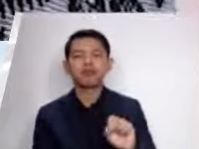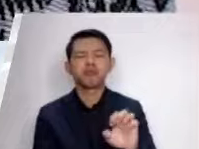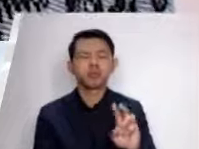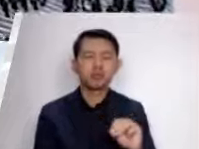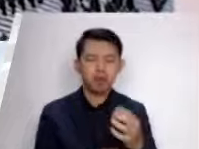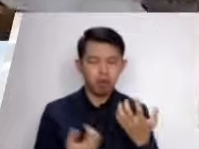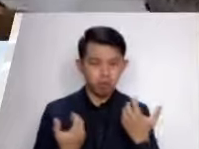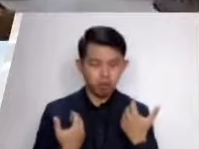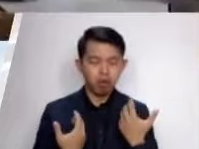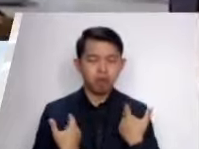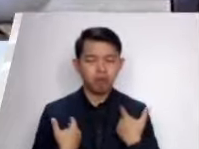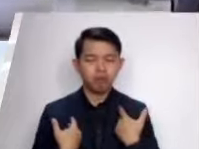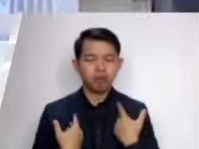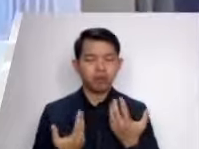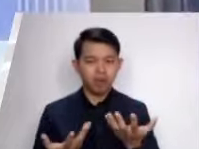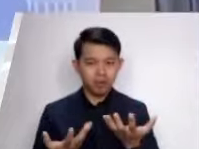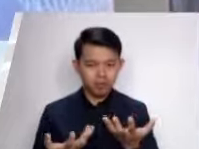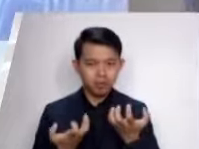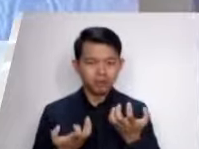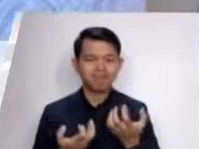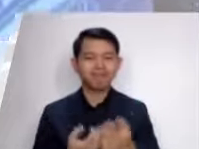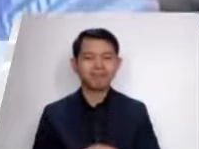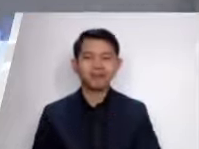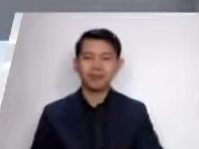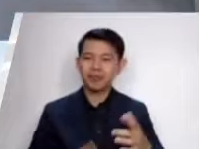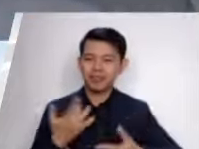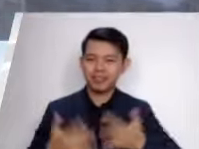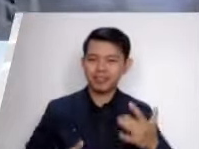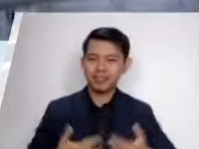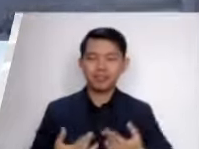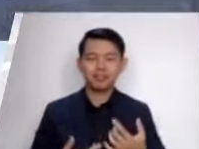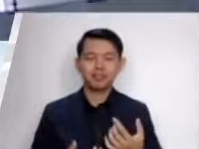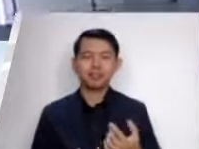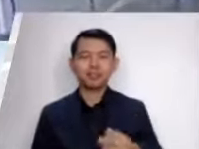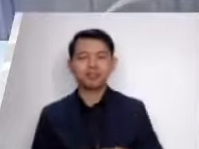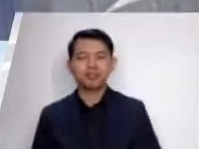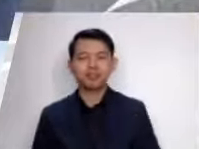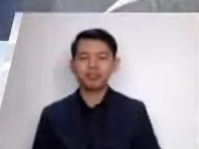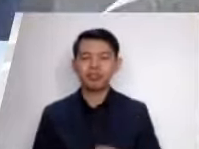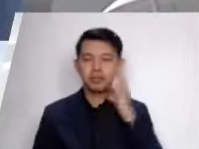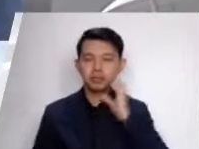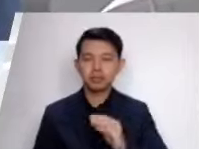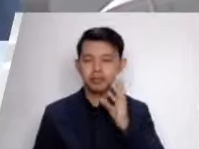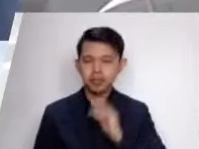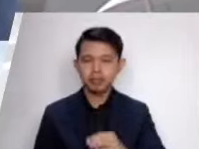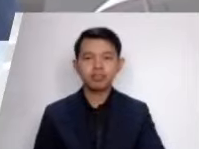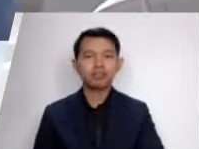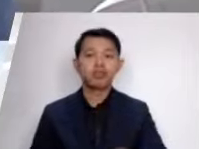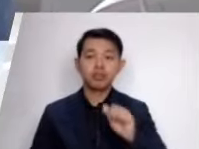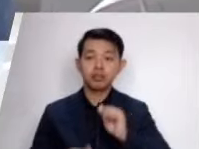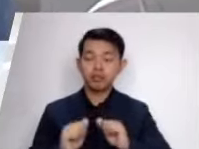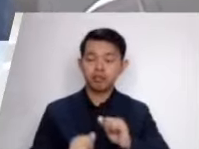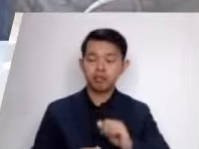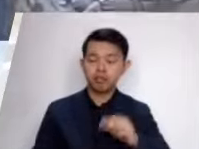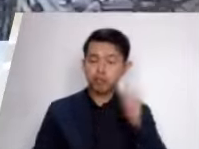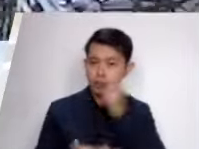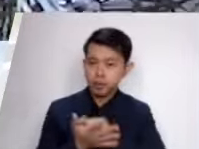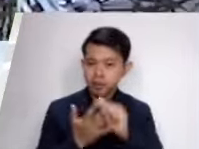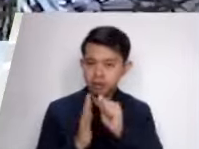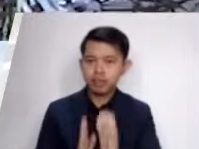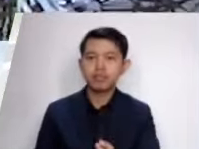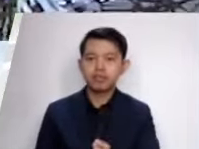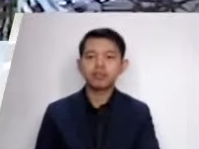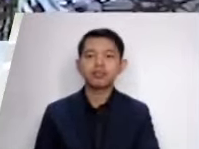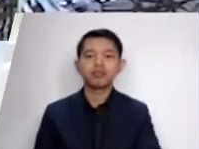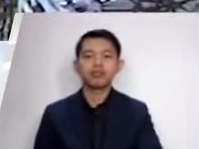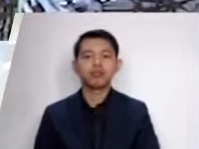all our visitors. Tampok din ang sculpture ng kilalang artist na si Leroy New, kabilang ang artistic representation ng galleon